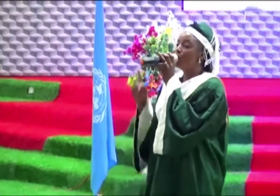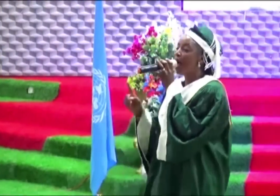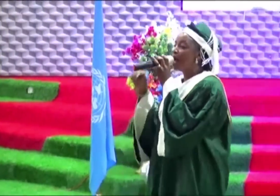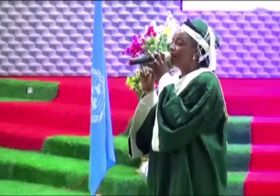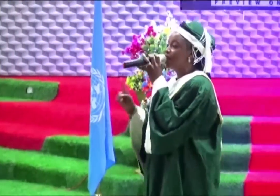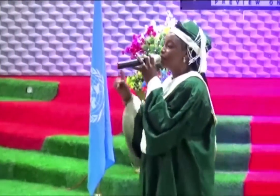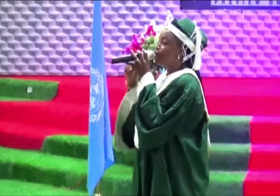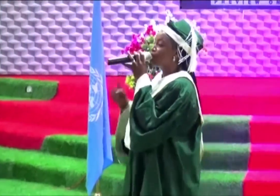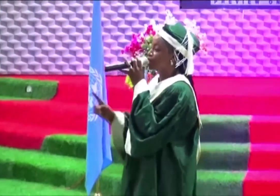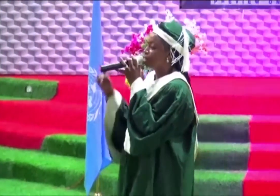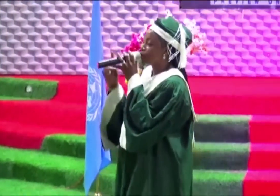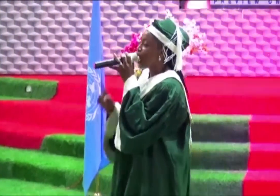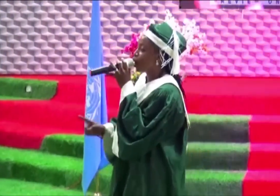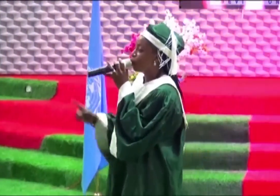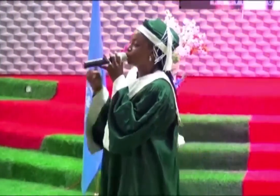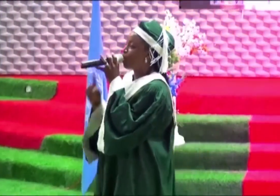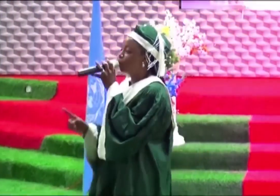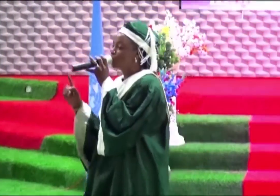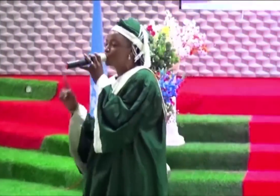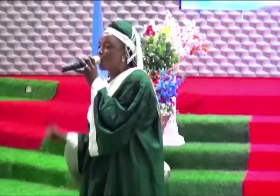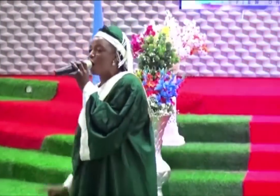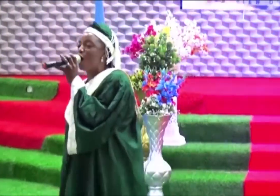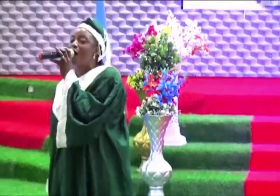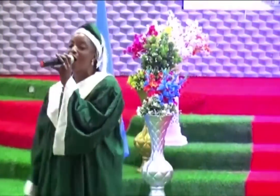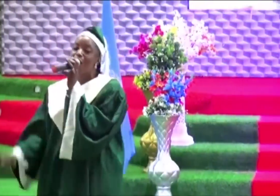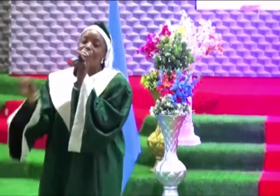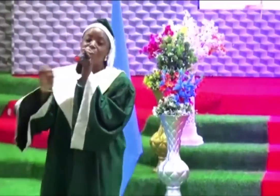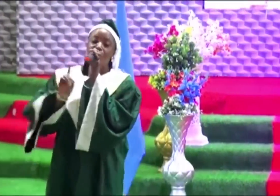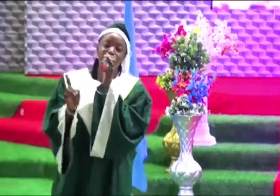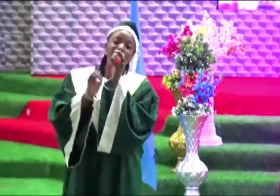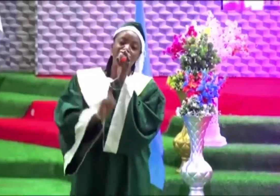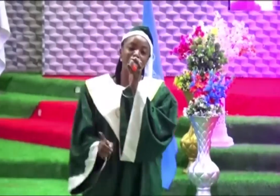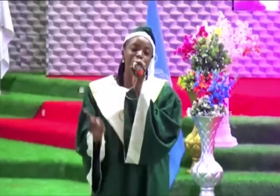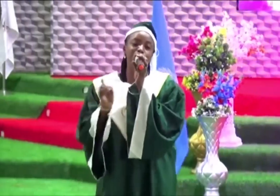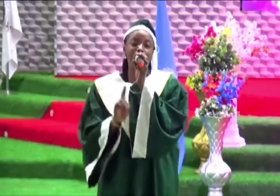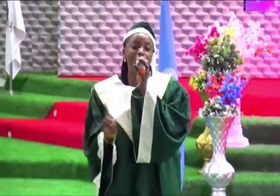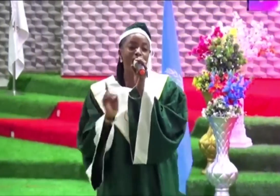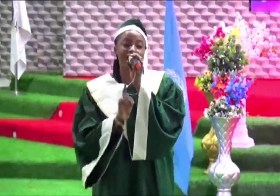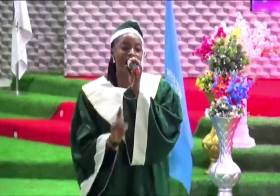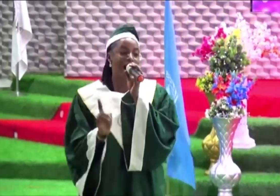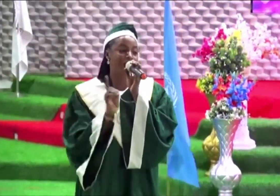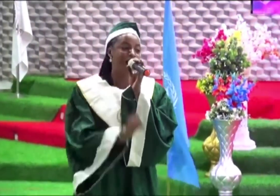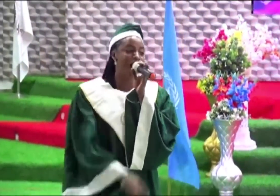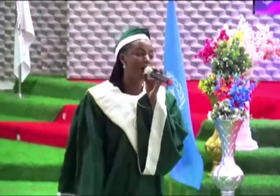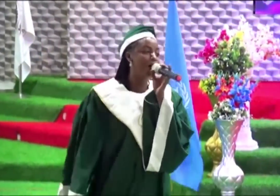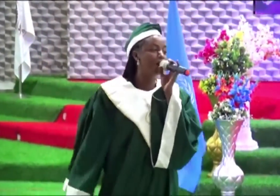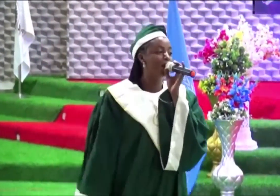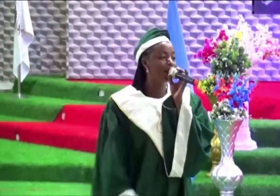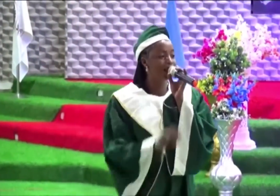Àdúrà ní ìjábẹ́ sí ìgbà ò bó ṣe burú tó. Kò sóhun tó kọjá àdúrà